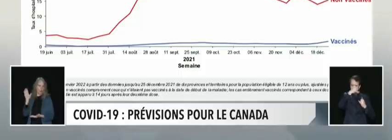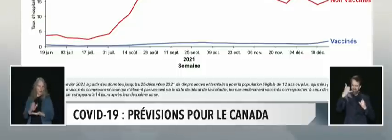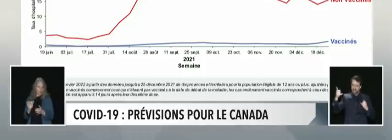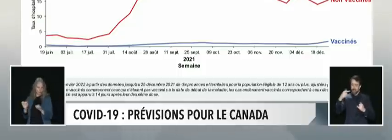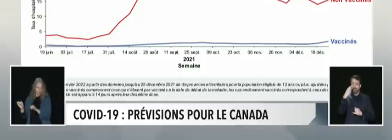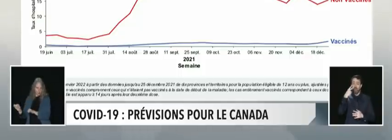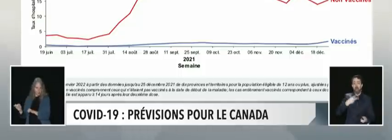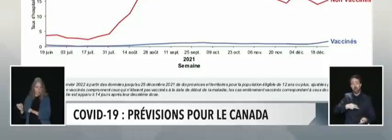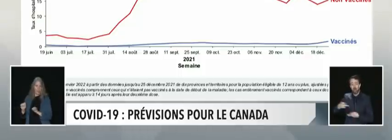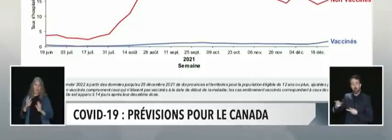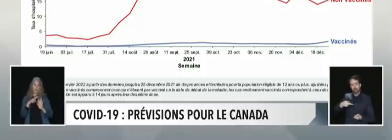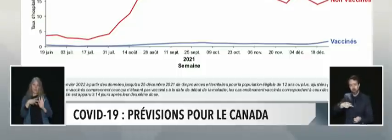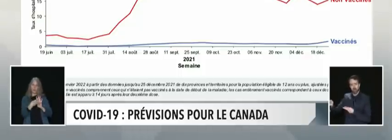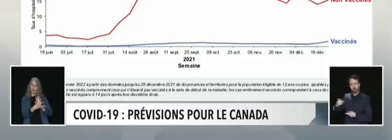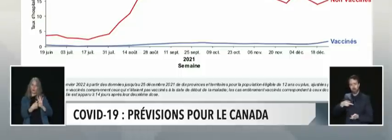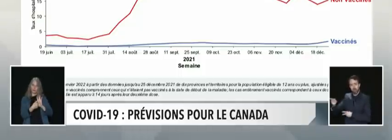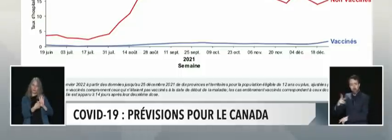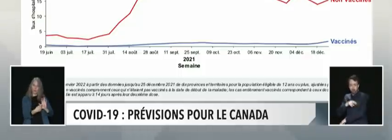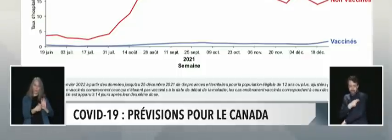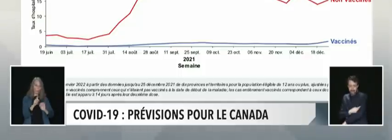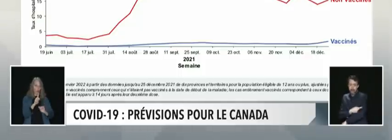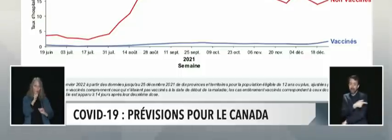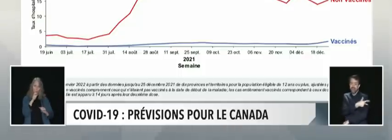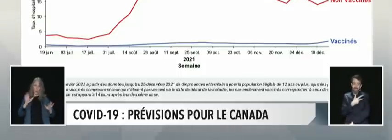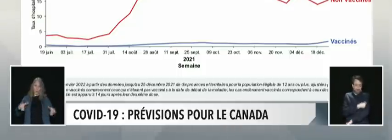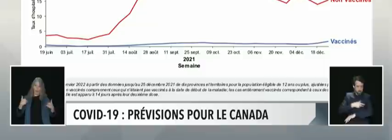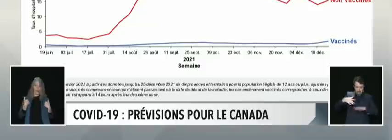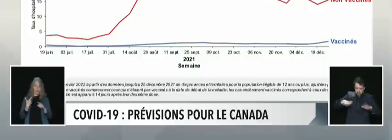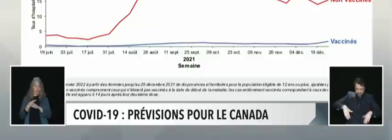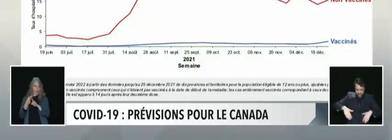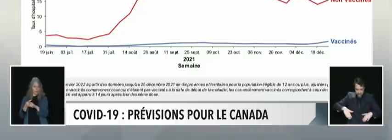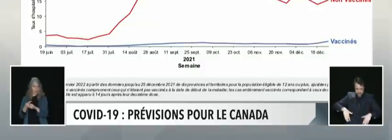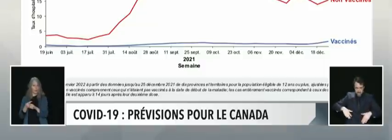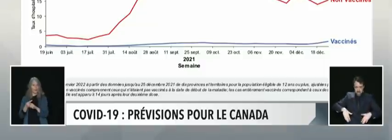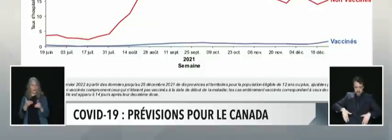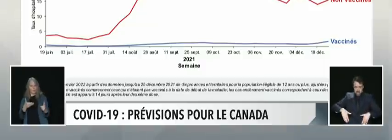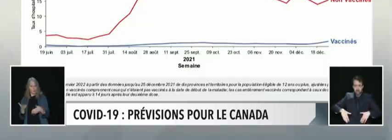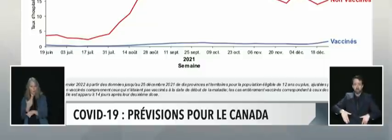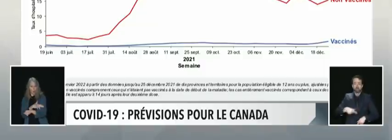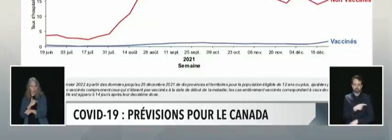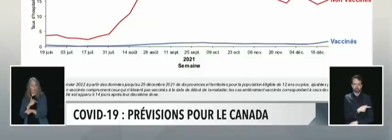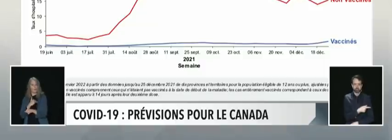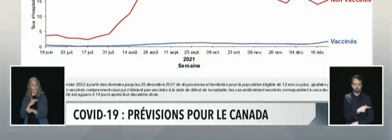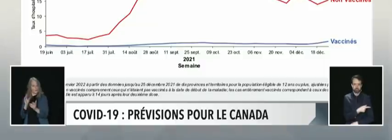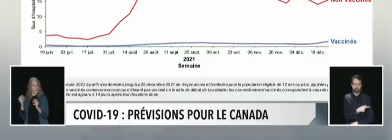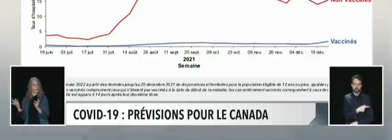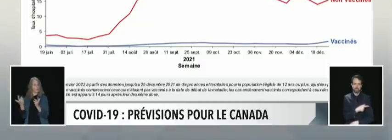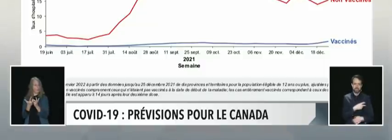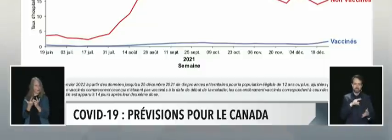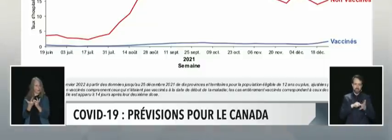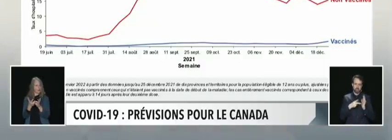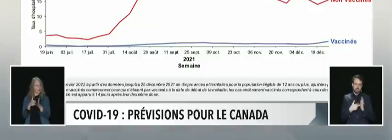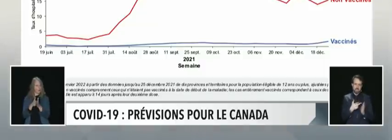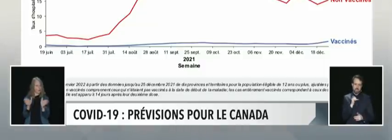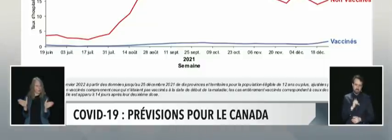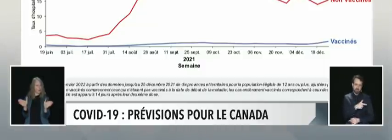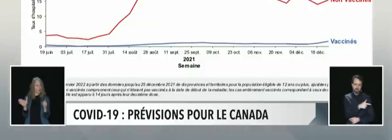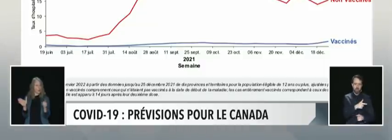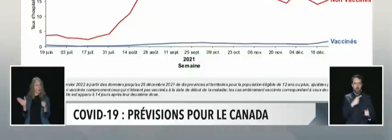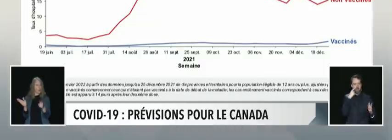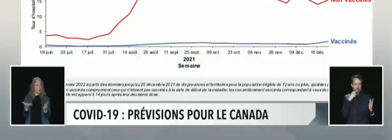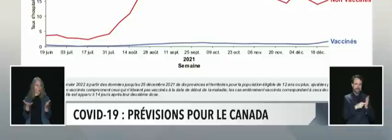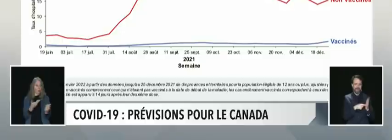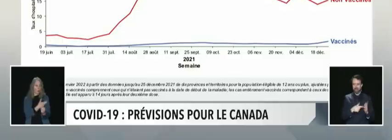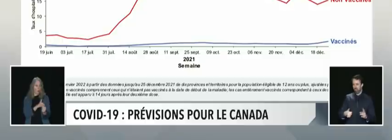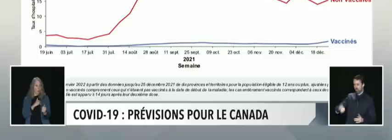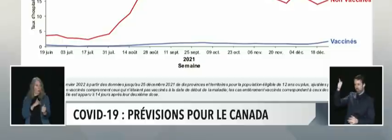cas hospitalisés chez les personnes non vaccinées concorde étroitement avec l'incidence globale des hospitalisations